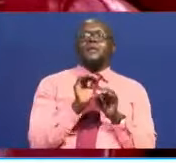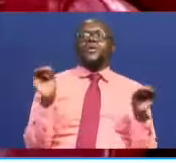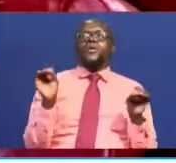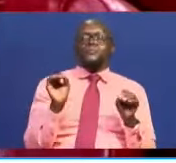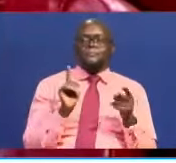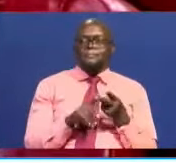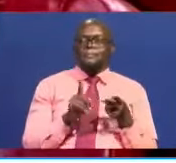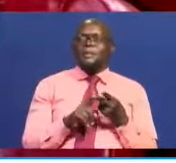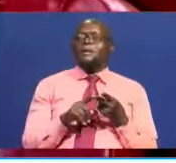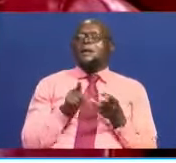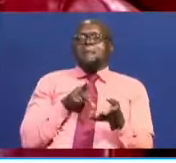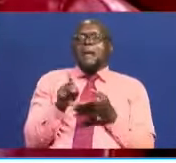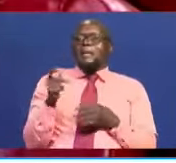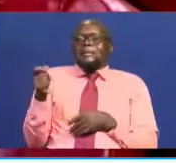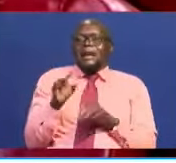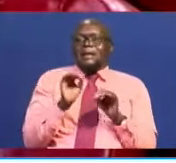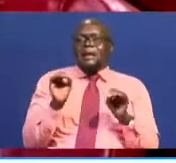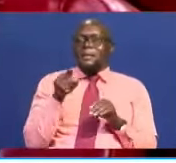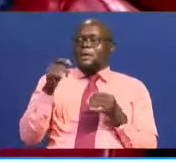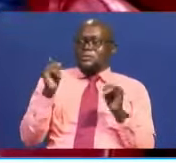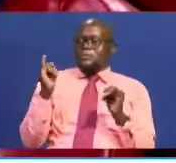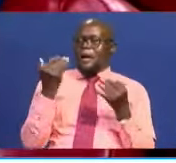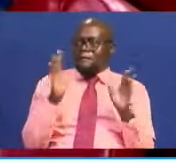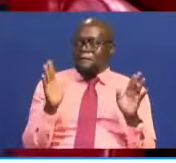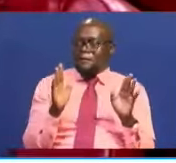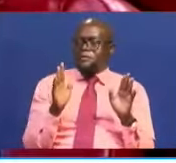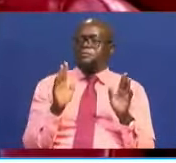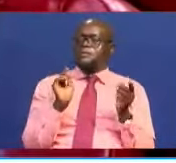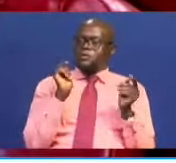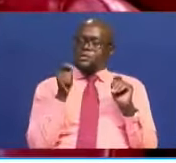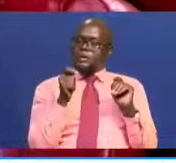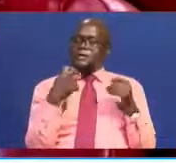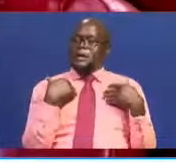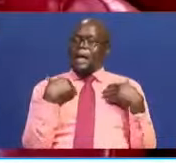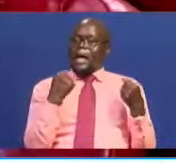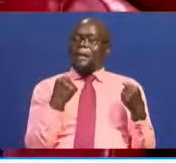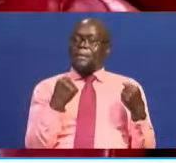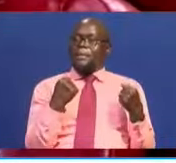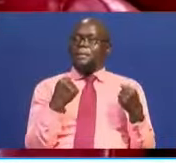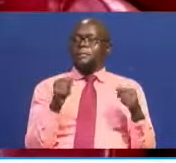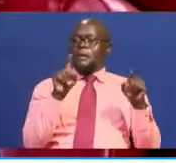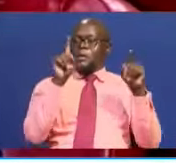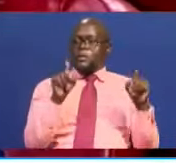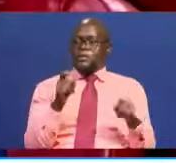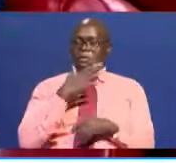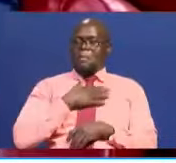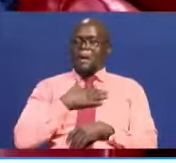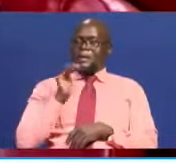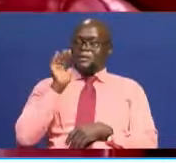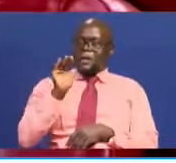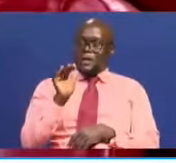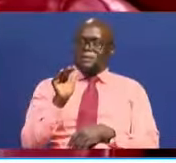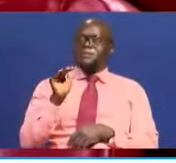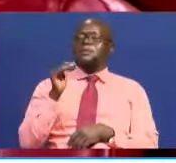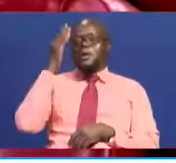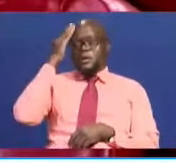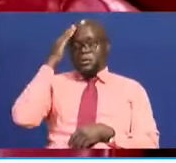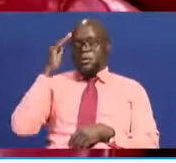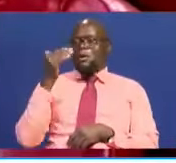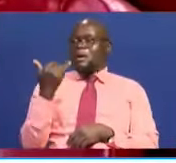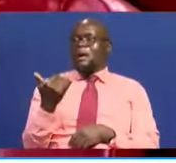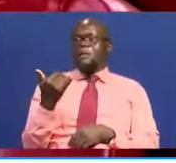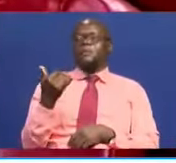ya pending bill, na umejaribu sana kulainisha afya. Swali langu ni kukuuliza, kwa sababu tunajua iko katika